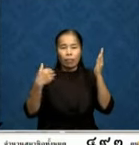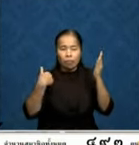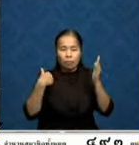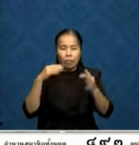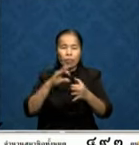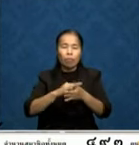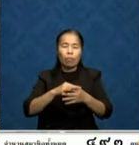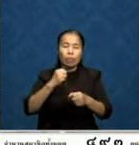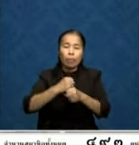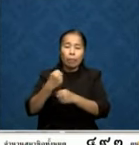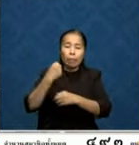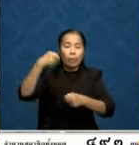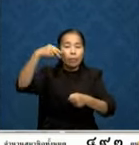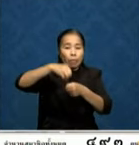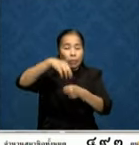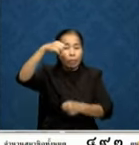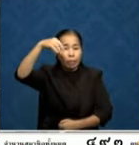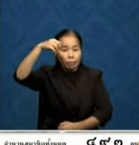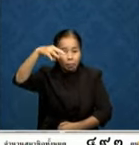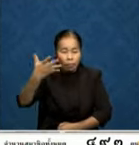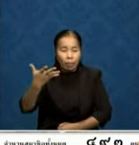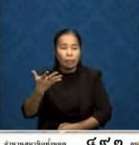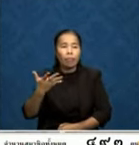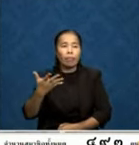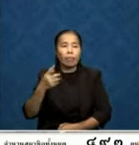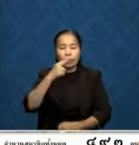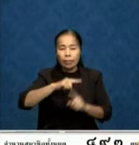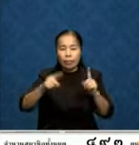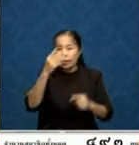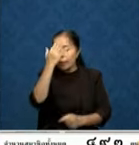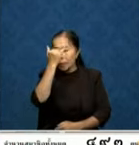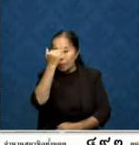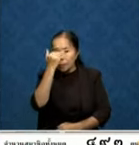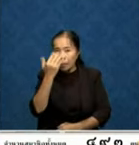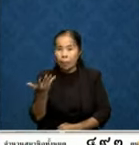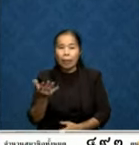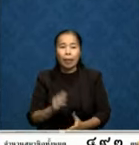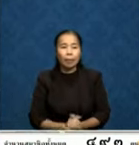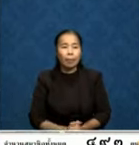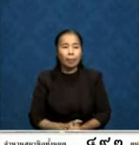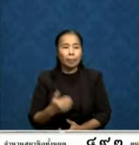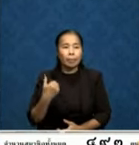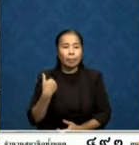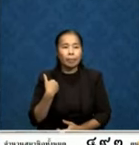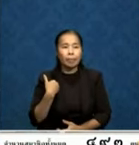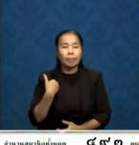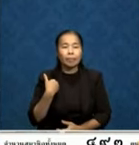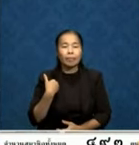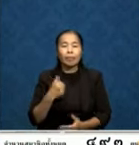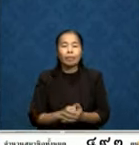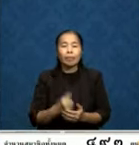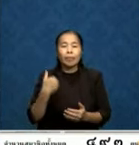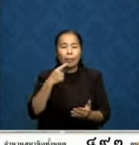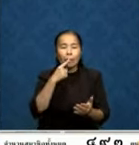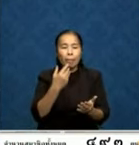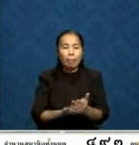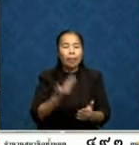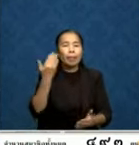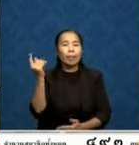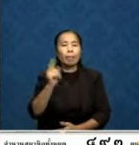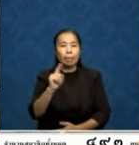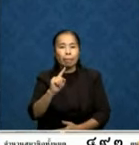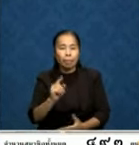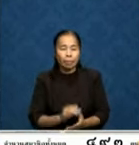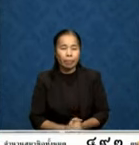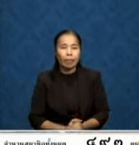านี่แต่ทำไมล่ะมันถึงแพงนักแพงหนาค่าไฟ